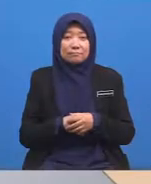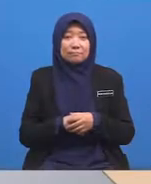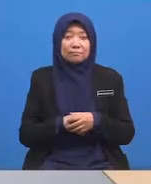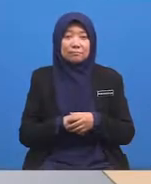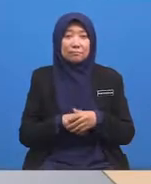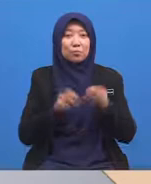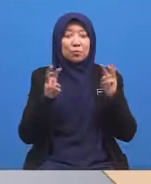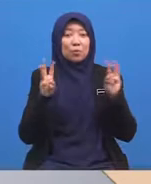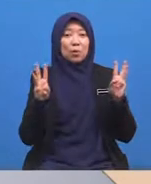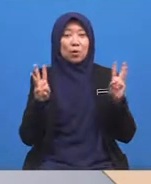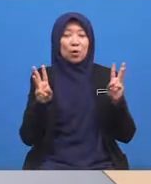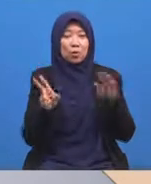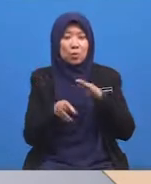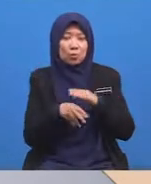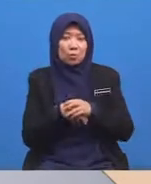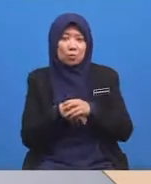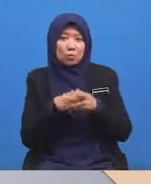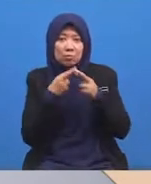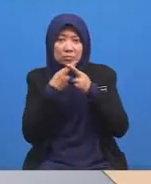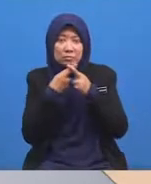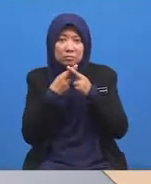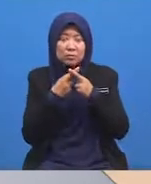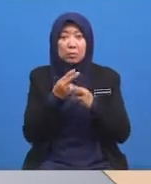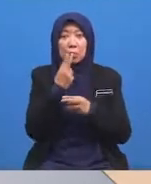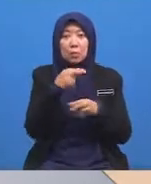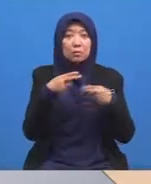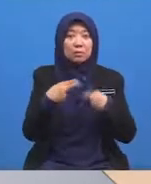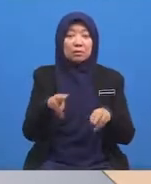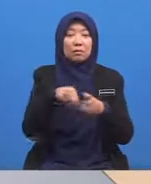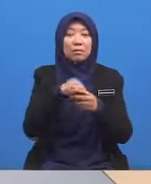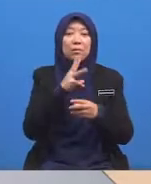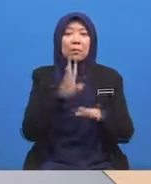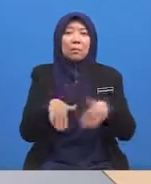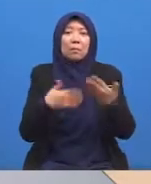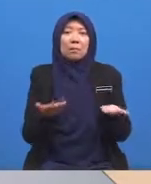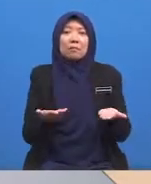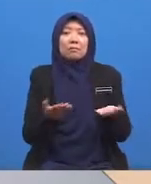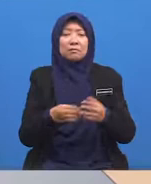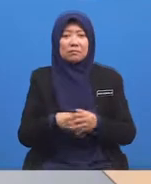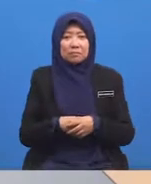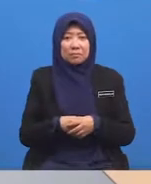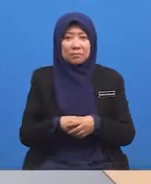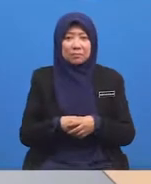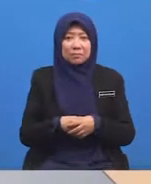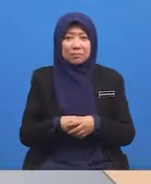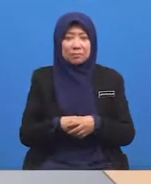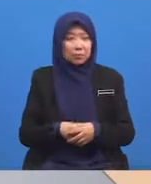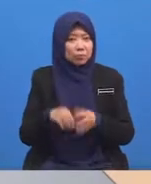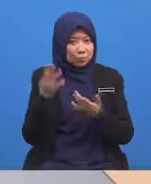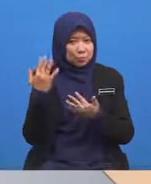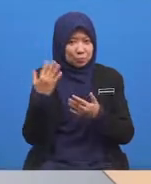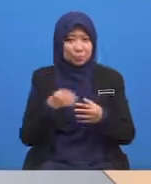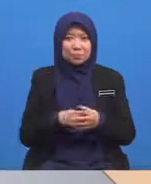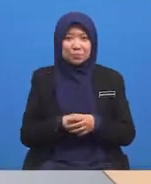Wah, ini sangat misteri. Gula telah hilang di dalam air. Bagaimana ia berlaku? Ops, sebentar